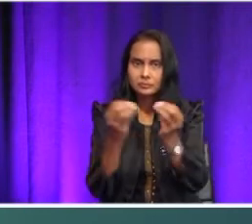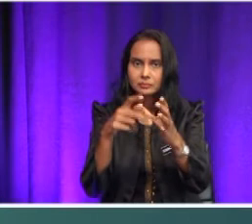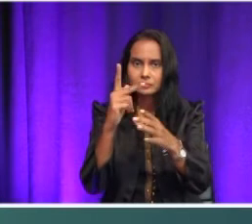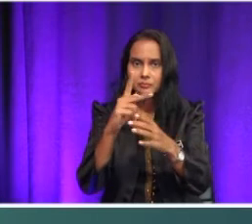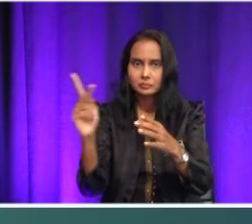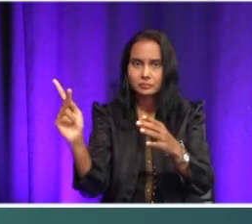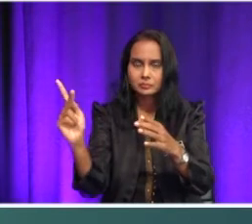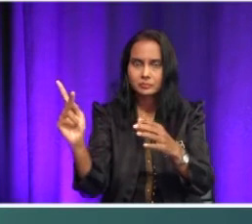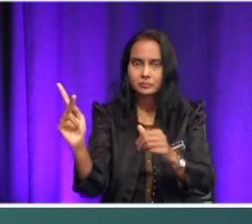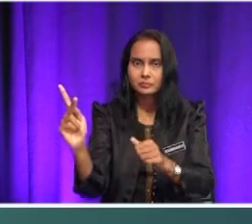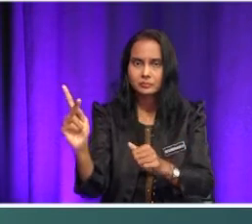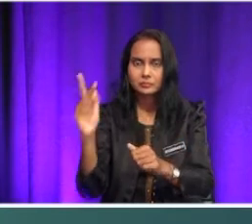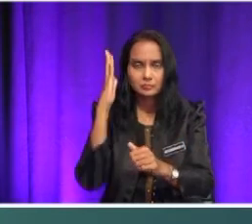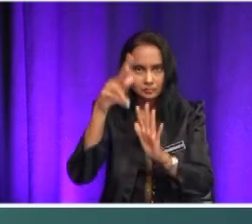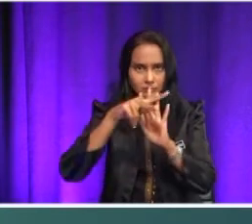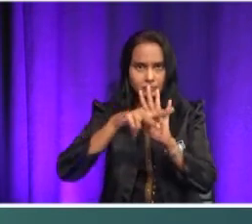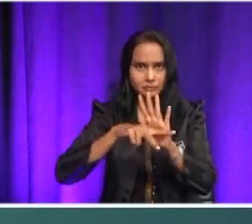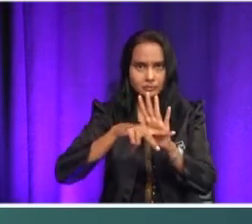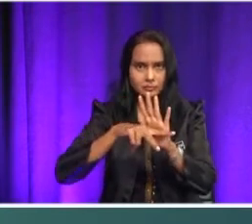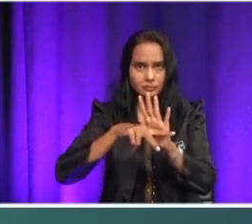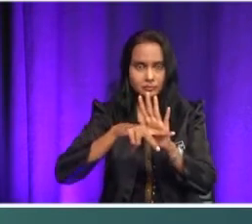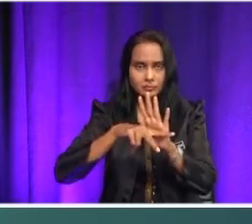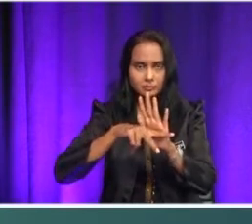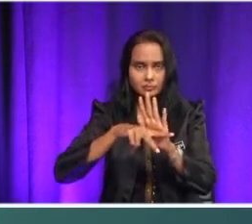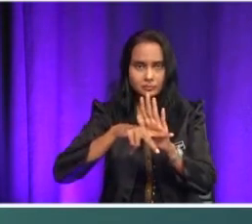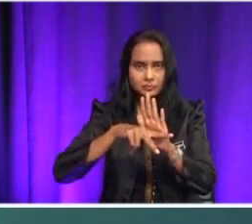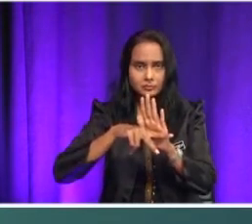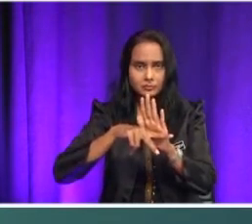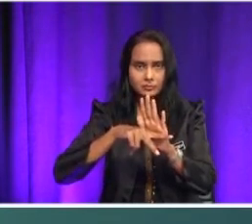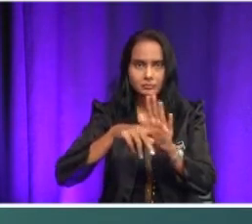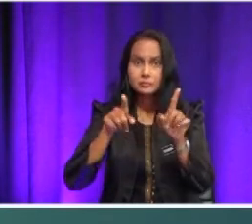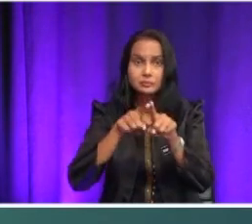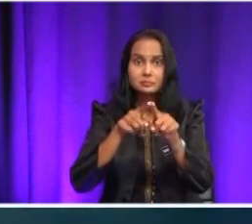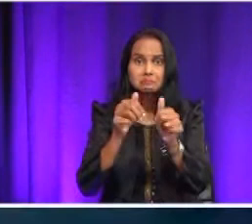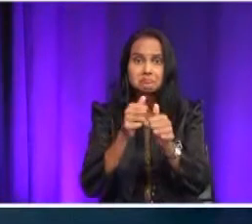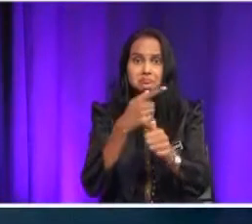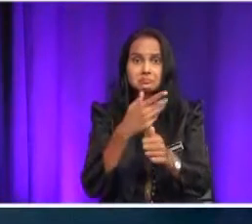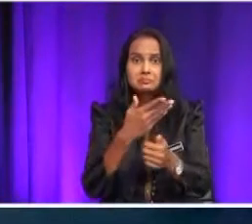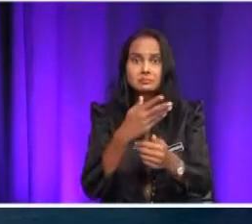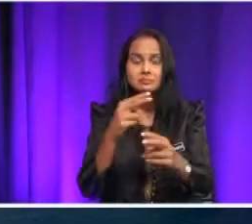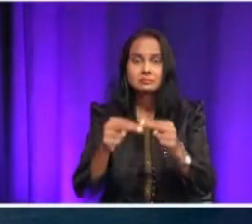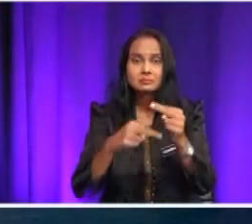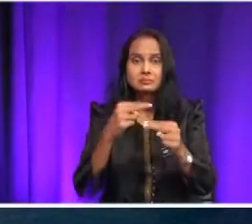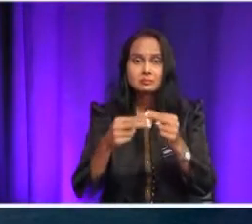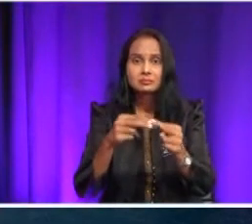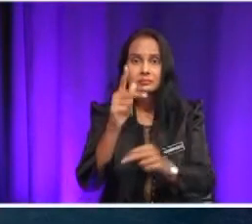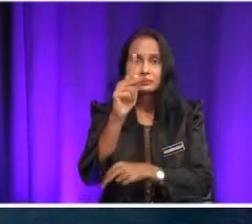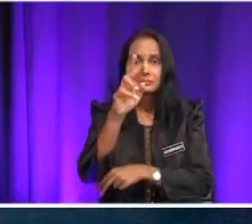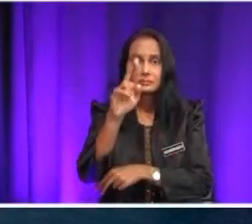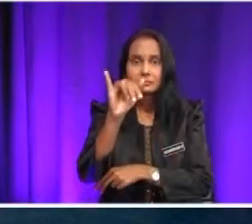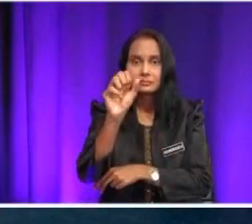akan berkurang sama tak dengan situasi yang sedang dihadapi betul